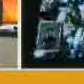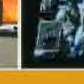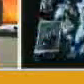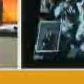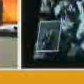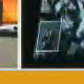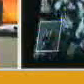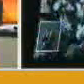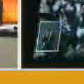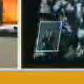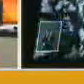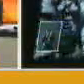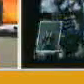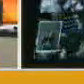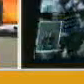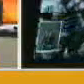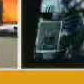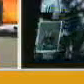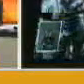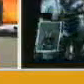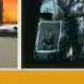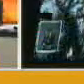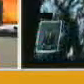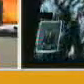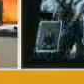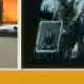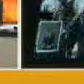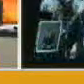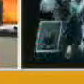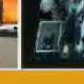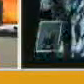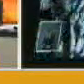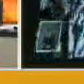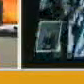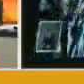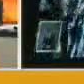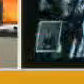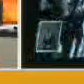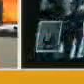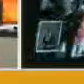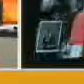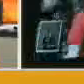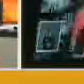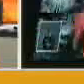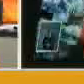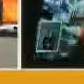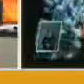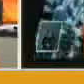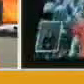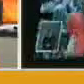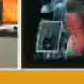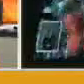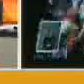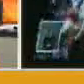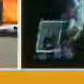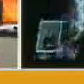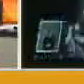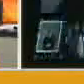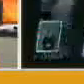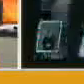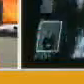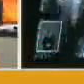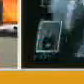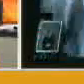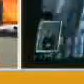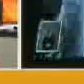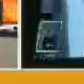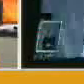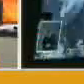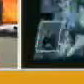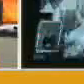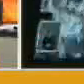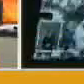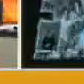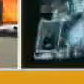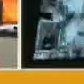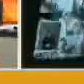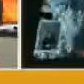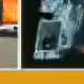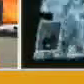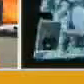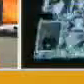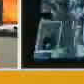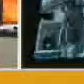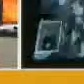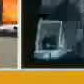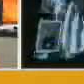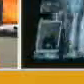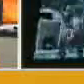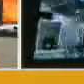จผู้หญิงคนนี้เลยเพราะคุณกวีชัยมาปรากฏตัวสวัสดีคุณกวีชัยค่ะ ชื่อกวีไกรนะคร ับ กวีไกร กวี